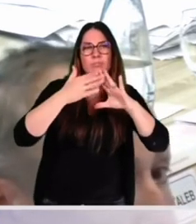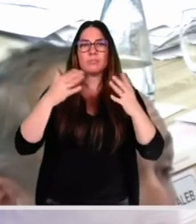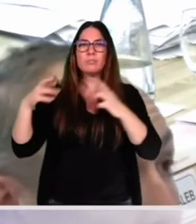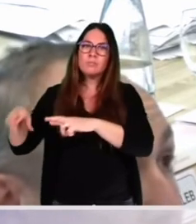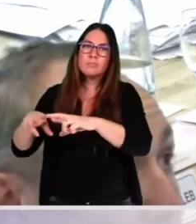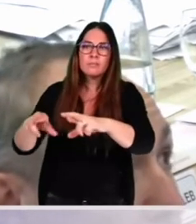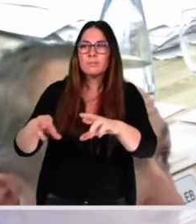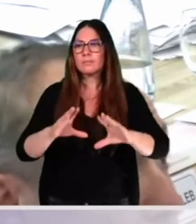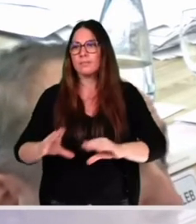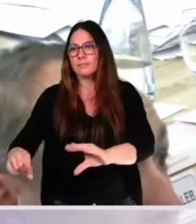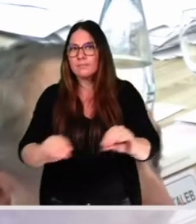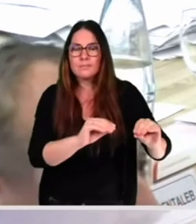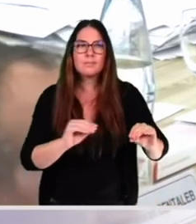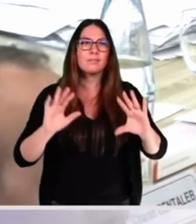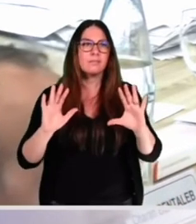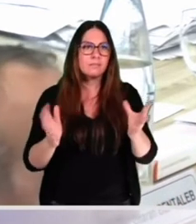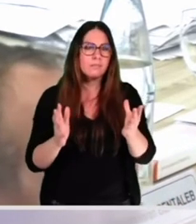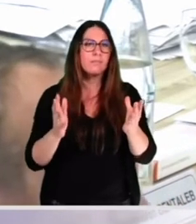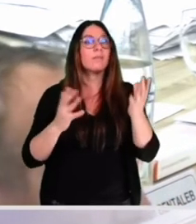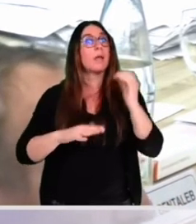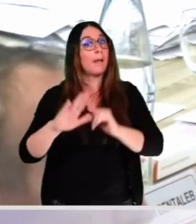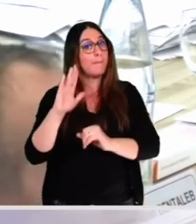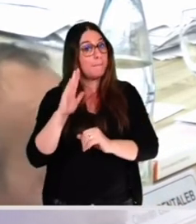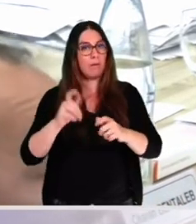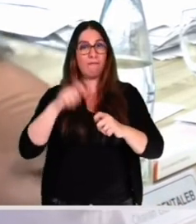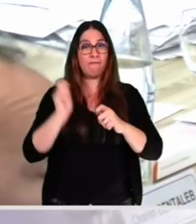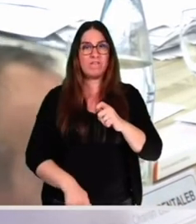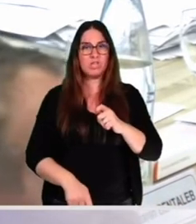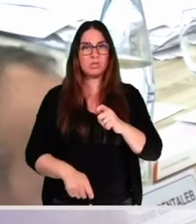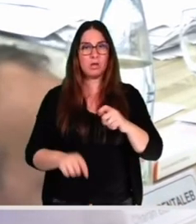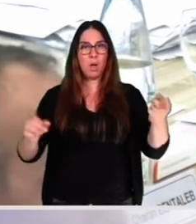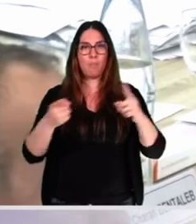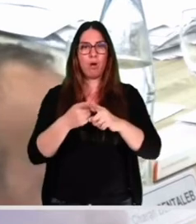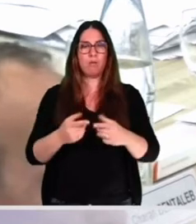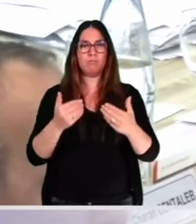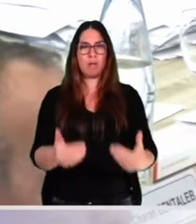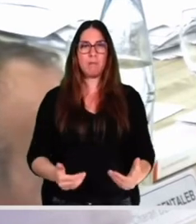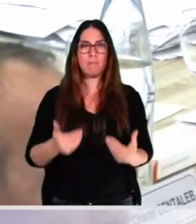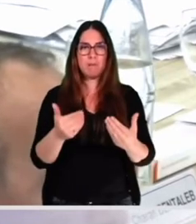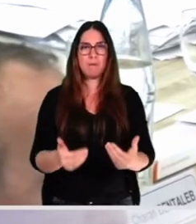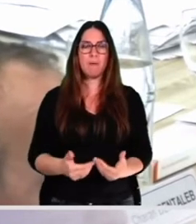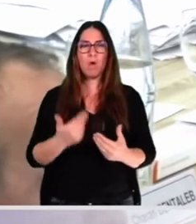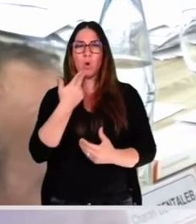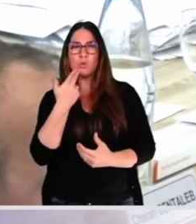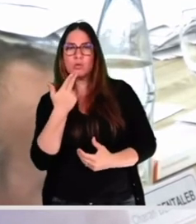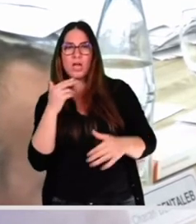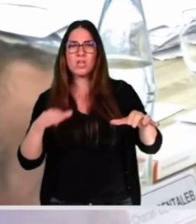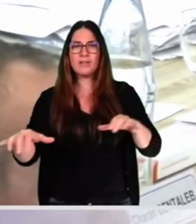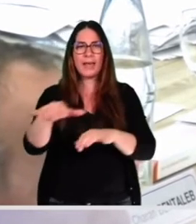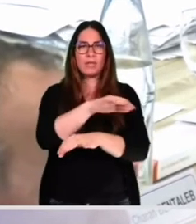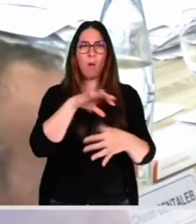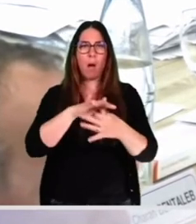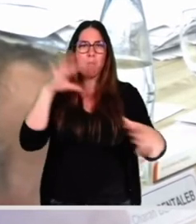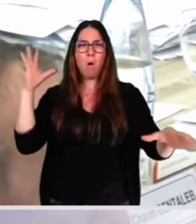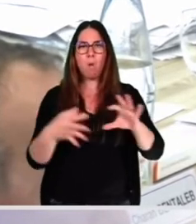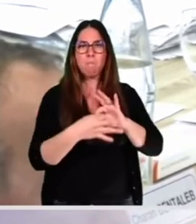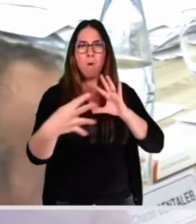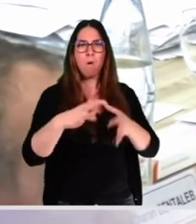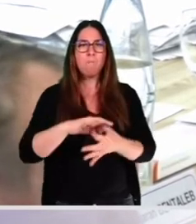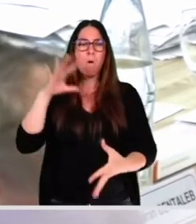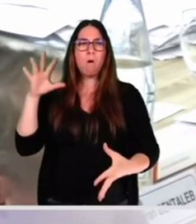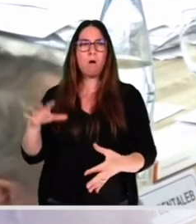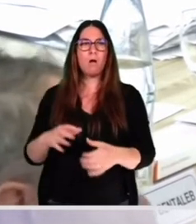ses habitants. Mais au lieu de cela, nous avons un objet figé, prévisible, déconnecté des usages et du territoire. Aimer Grenoble,